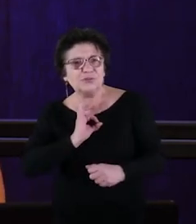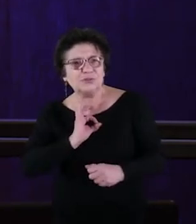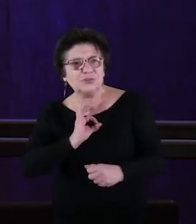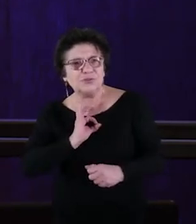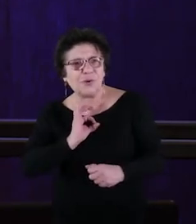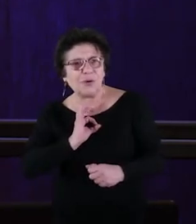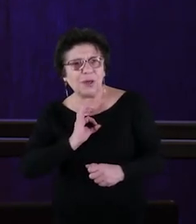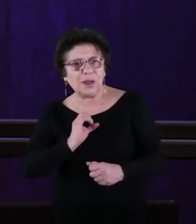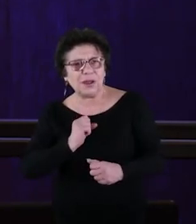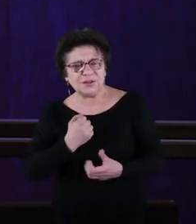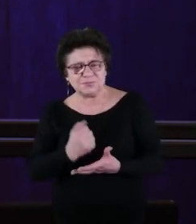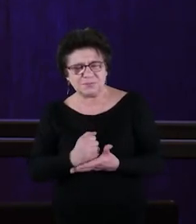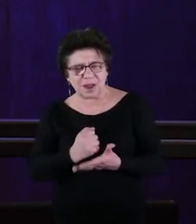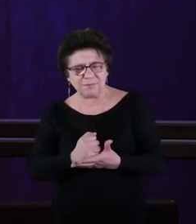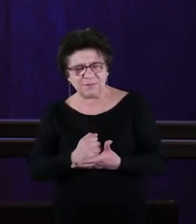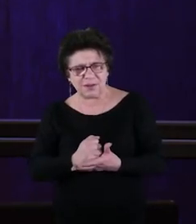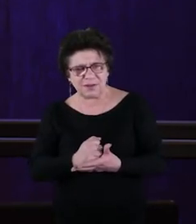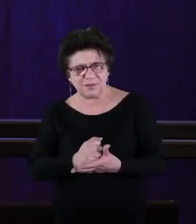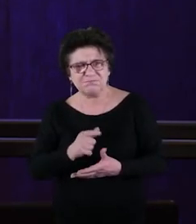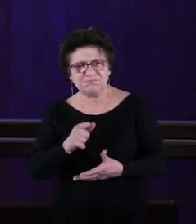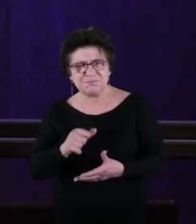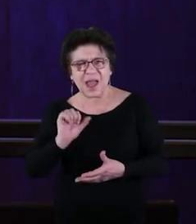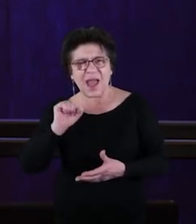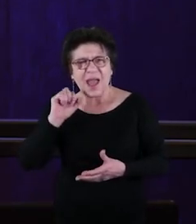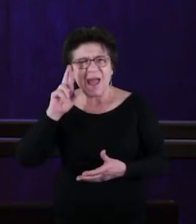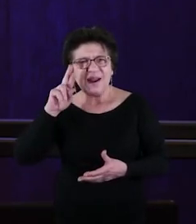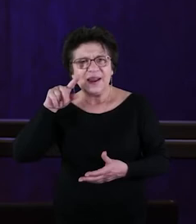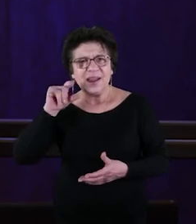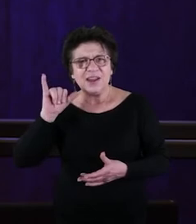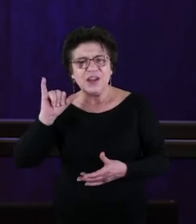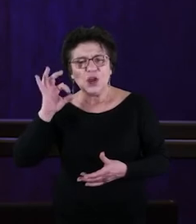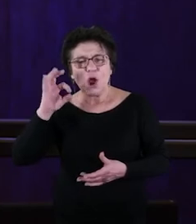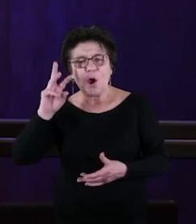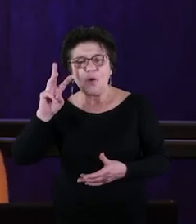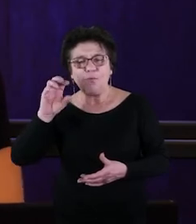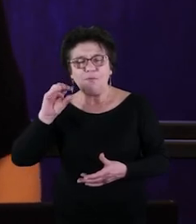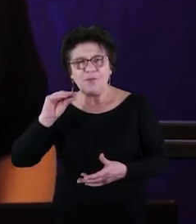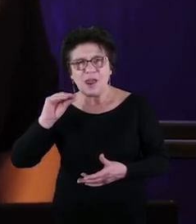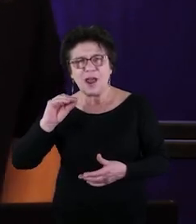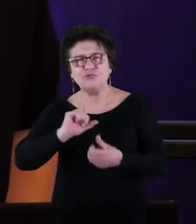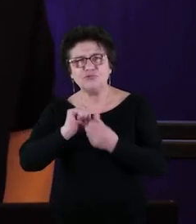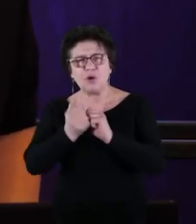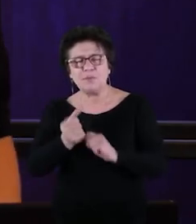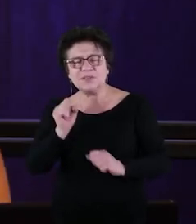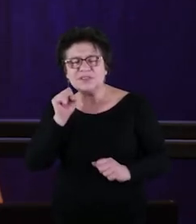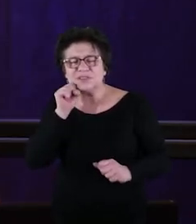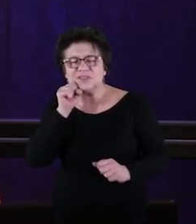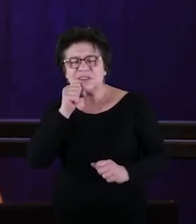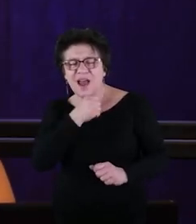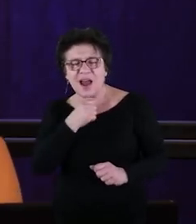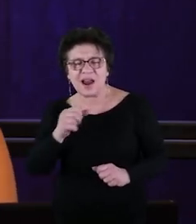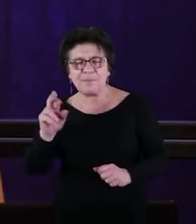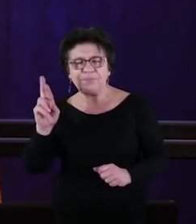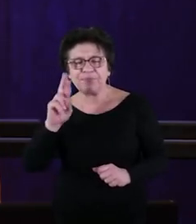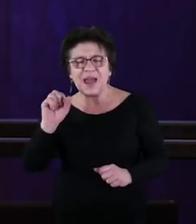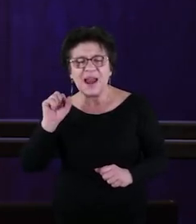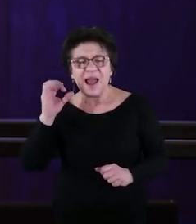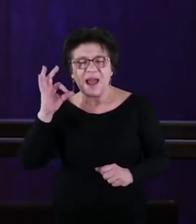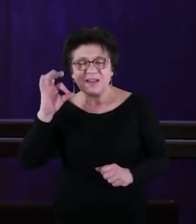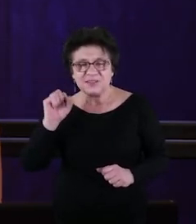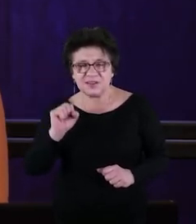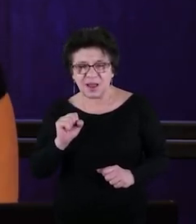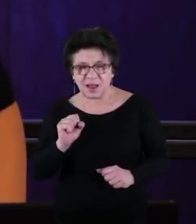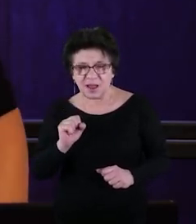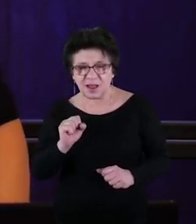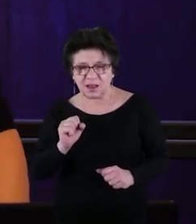wymyślając że ariowie są starym starym starą rasą i nawet powstania tej rasy można